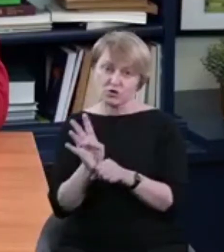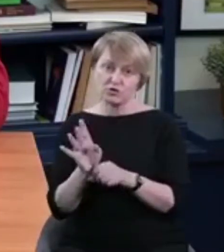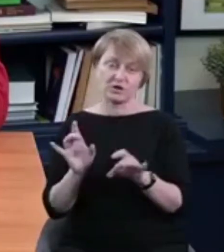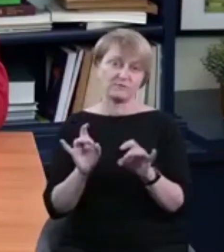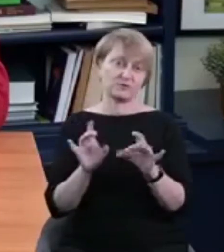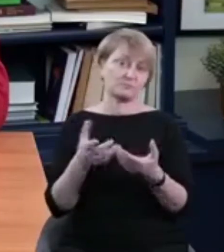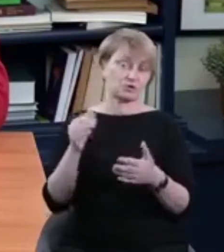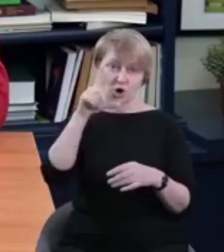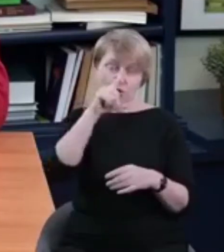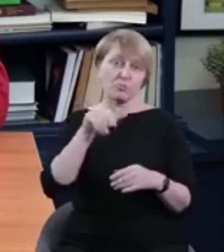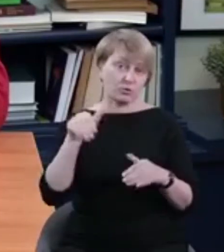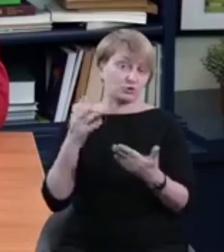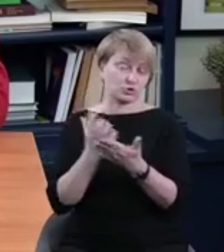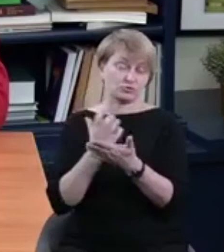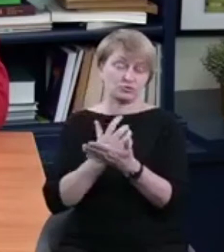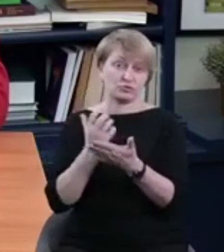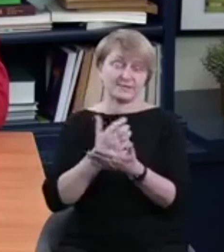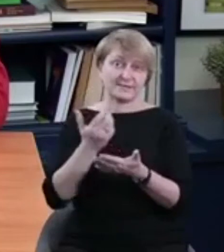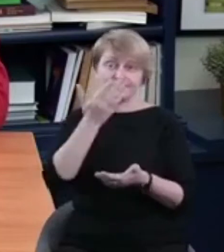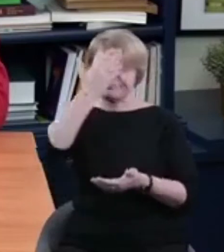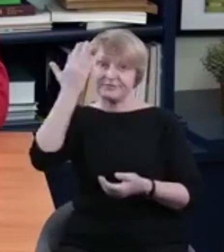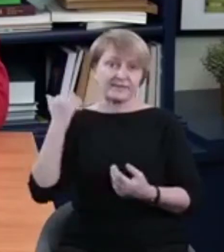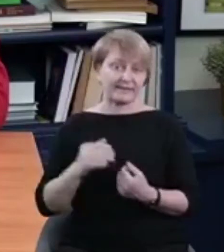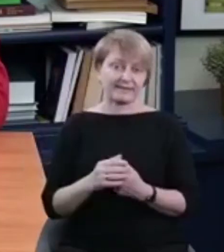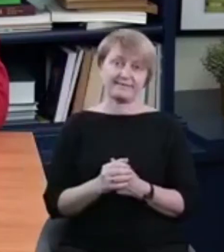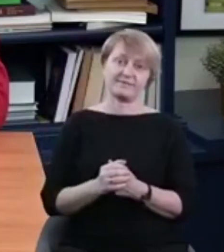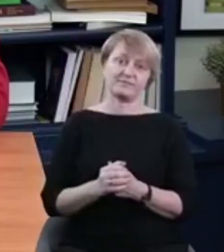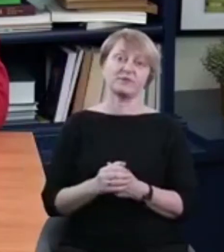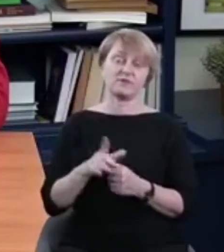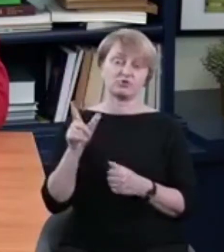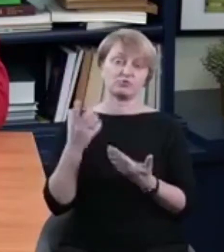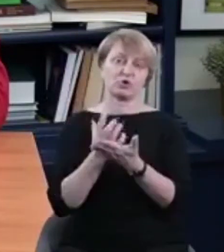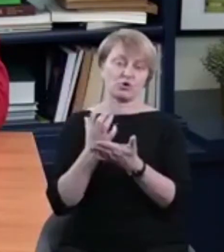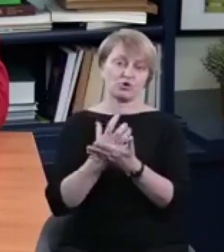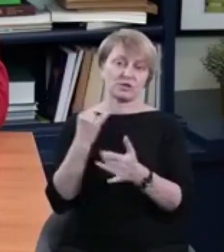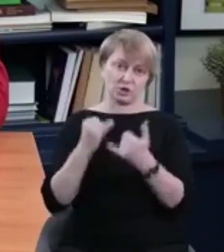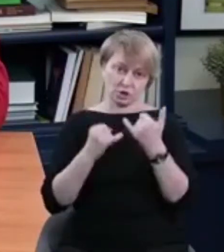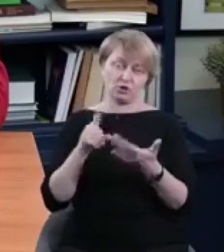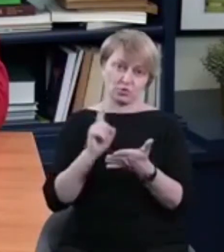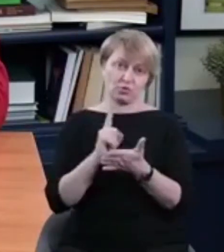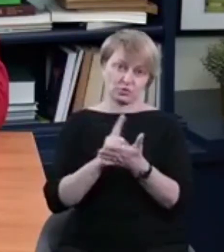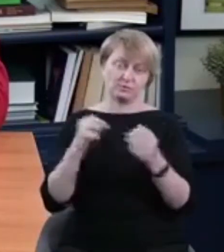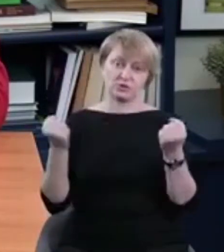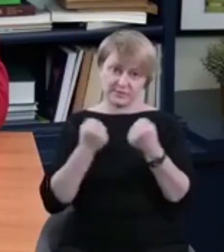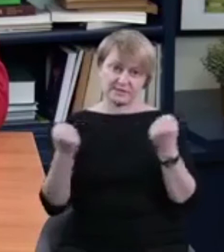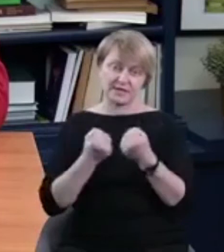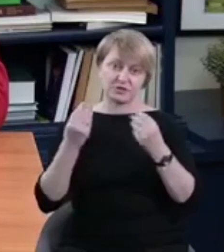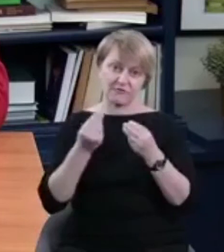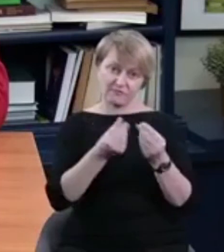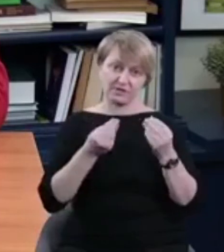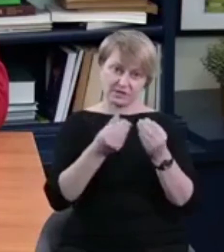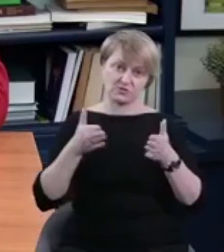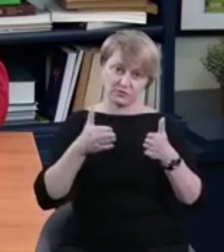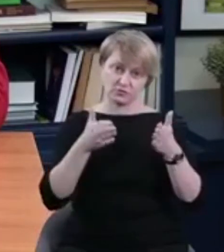może opole też będzie mogła skorzystać więc wtedy w taki sposób by z tego z tego starali się finansować i oczywiście